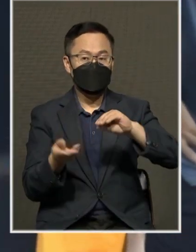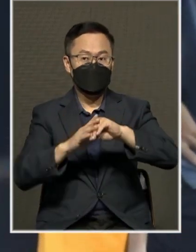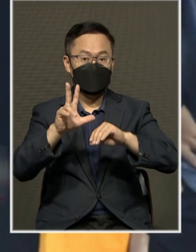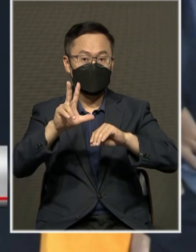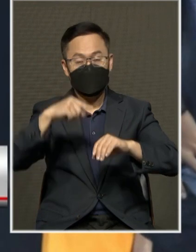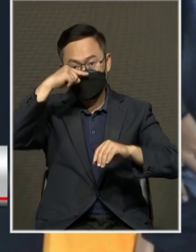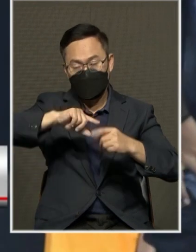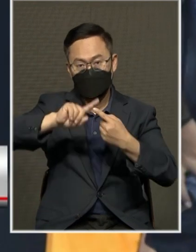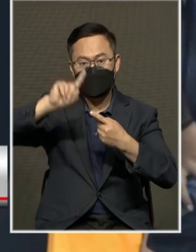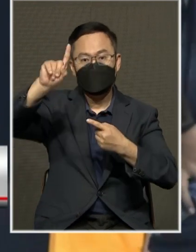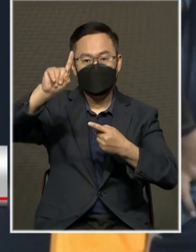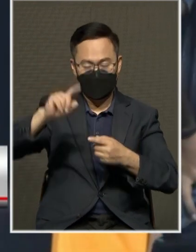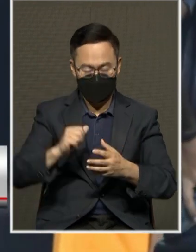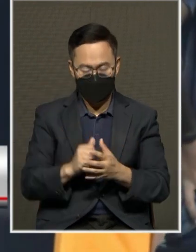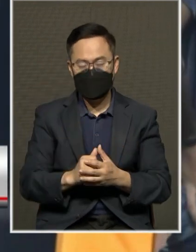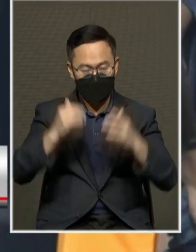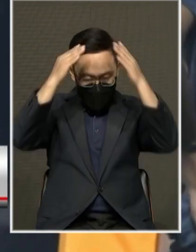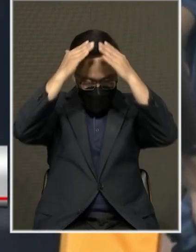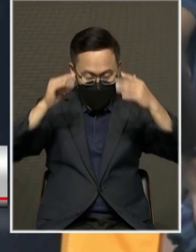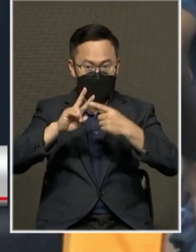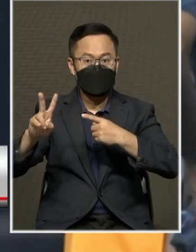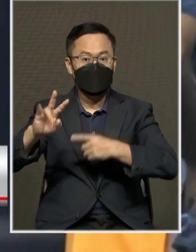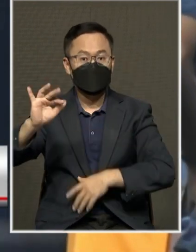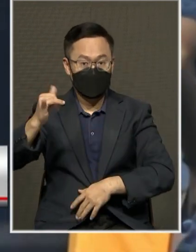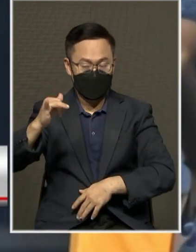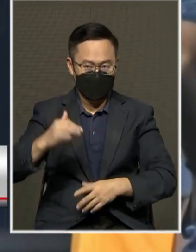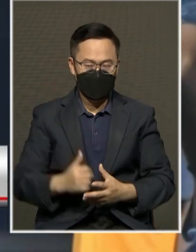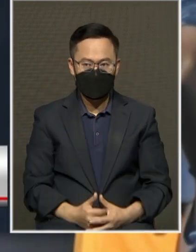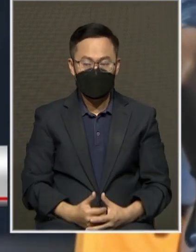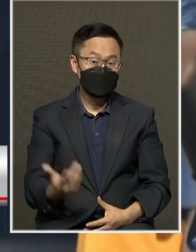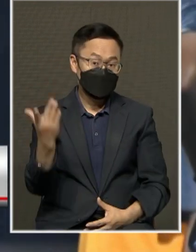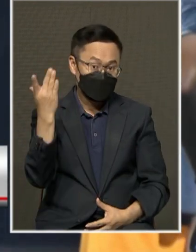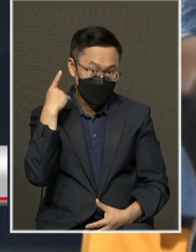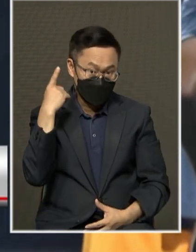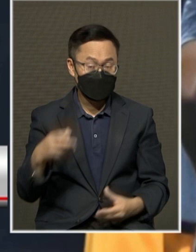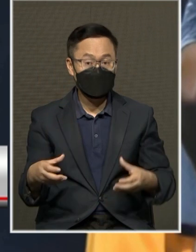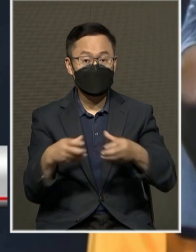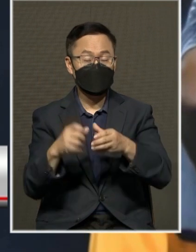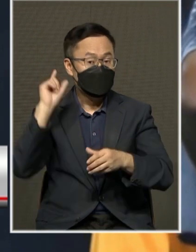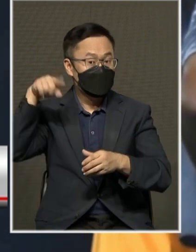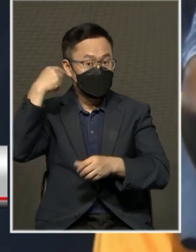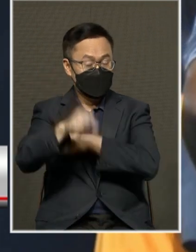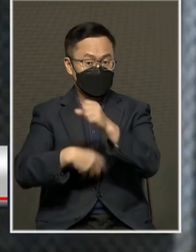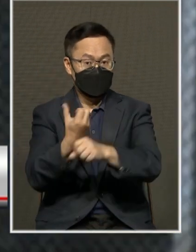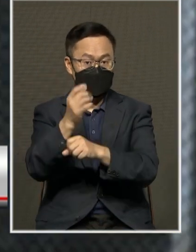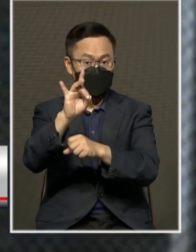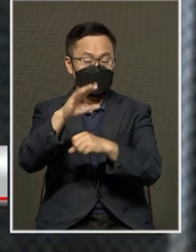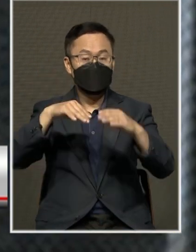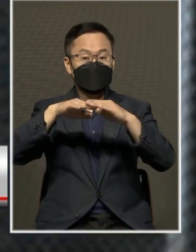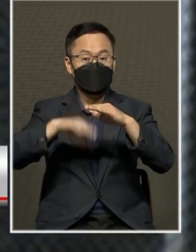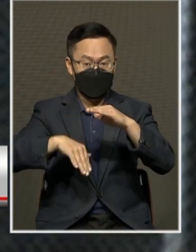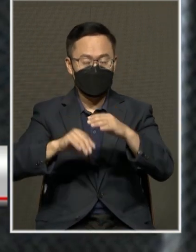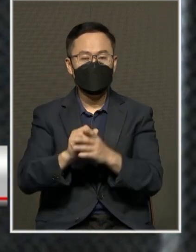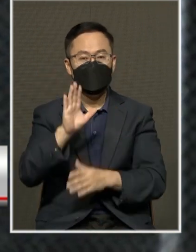นะครับเมื่อวานนี้นะครับทีมชุด U18 ก็ได้ลงฝึกซ้อมครั้งสุดท้ายก่อนจะเจอกับเวียดนามนะครับซึ่งทั้